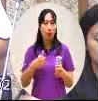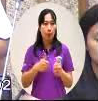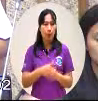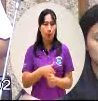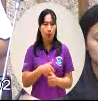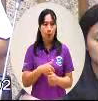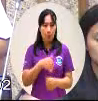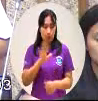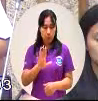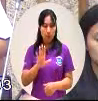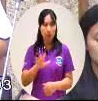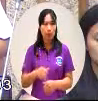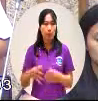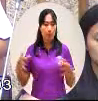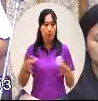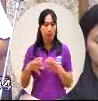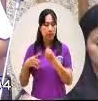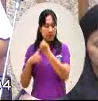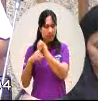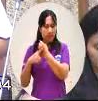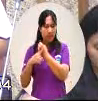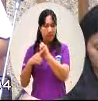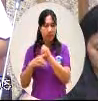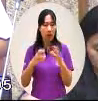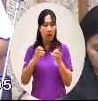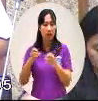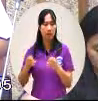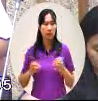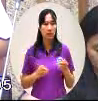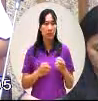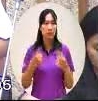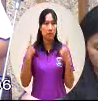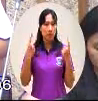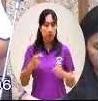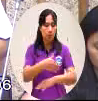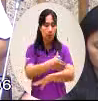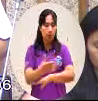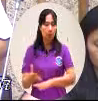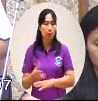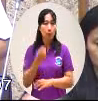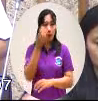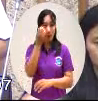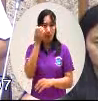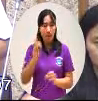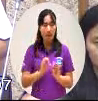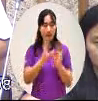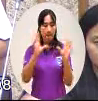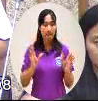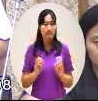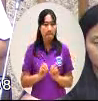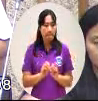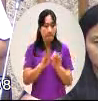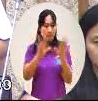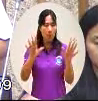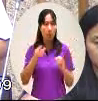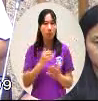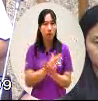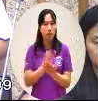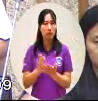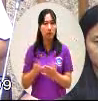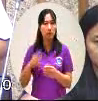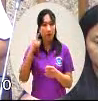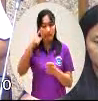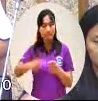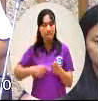商讨论我们原乡未来的观光发展。那跟各议员报告哈，这个推动小组目前我们预计在明年